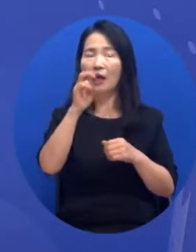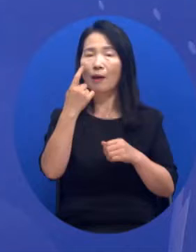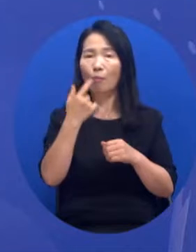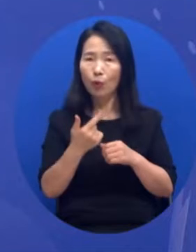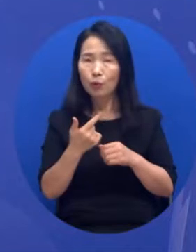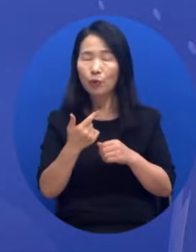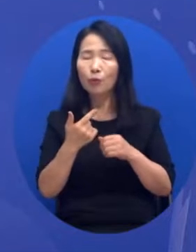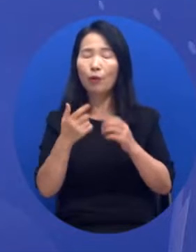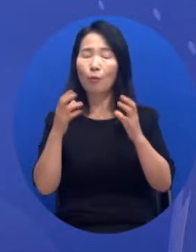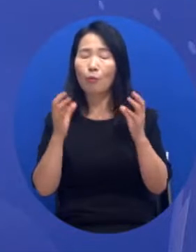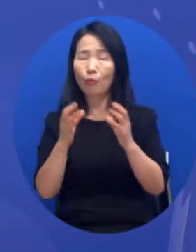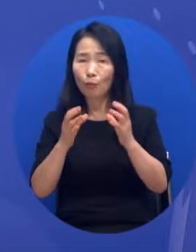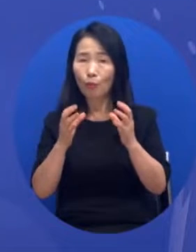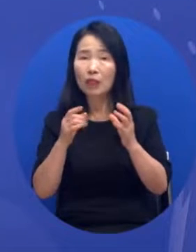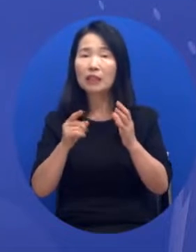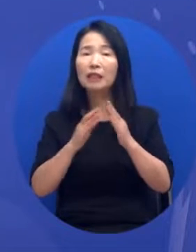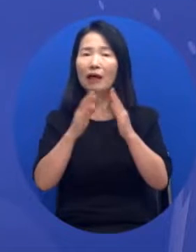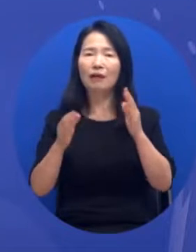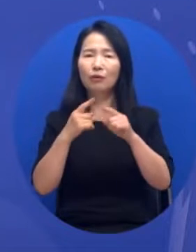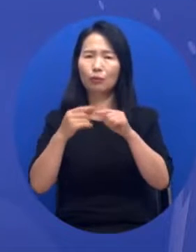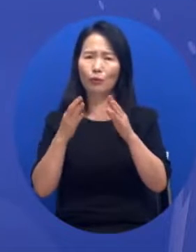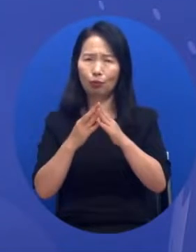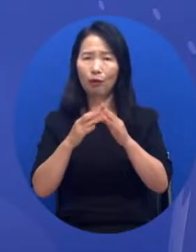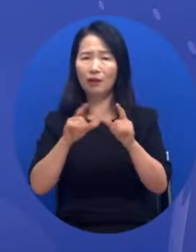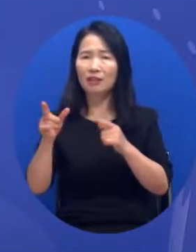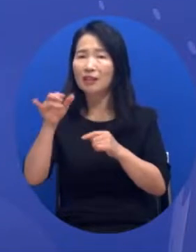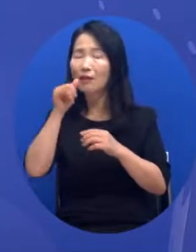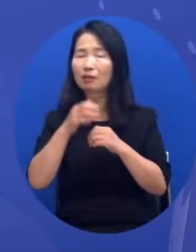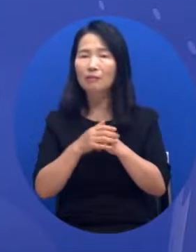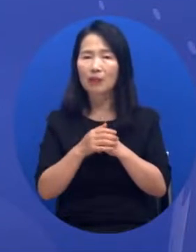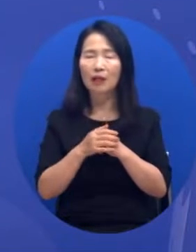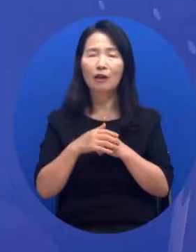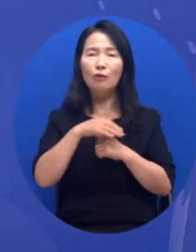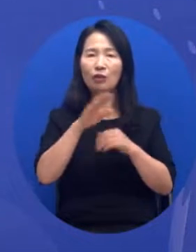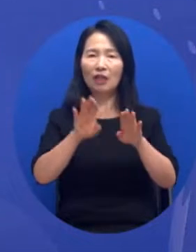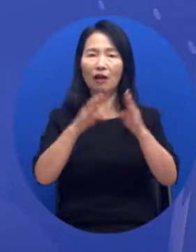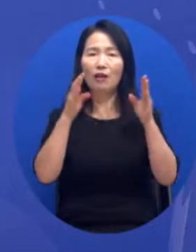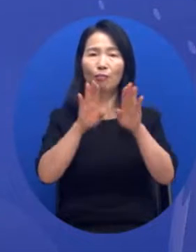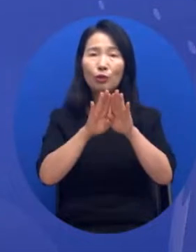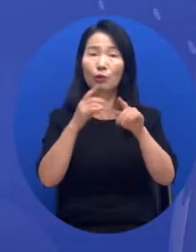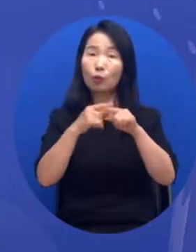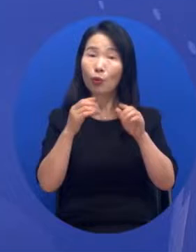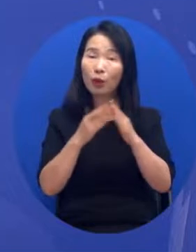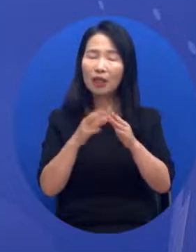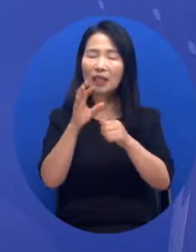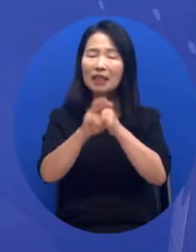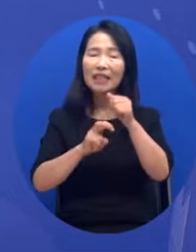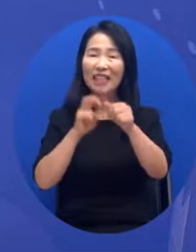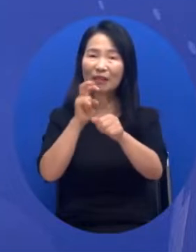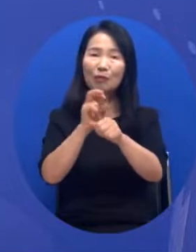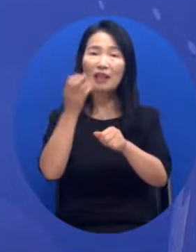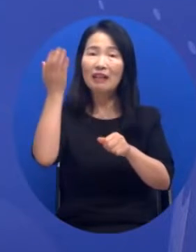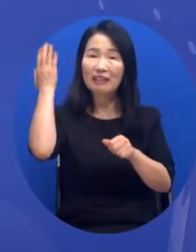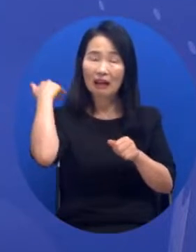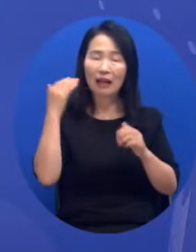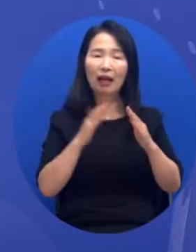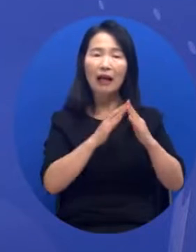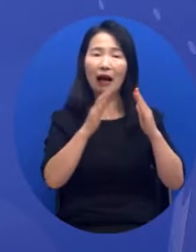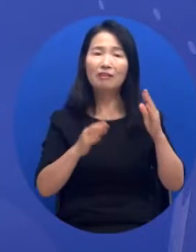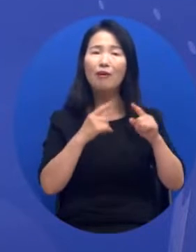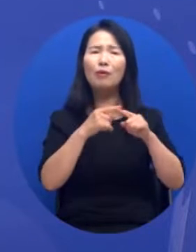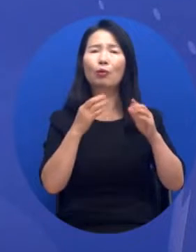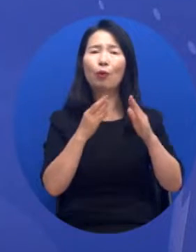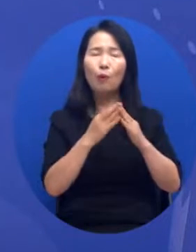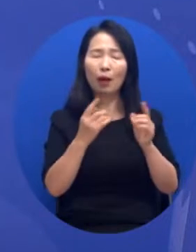집에 이 가정교회가 있었습니다. 그래서 열린문교회는 20년 전에 가정교회로 전환해서